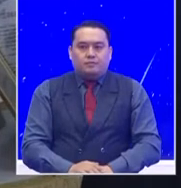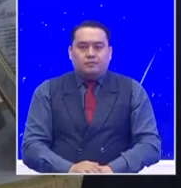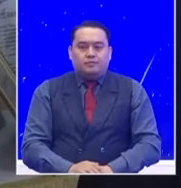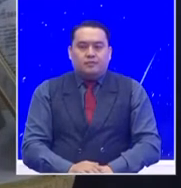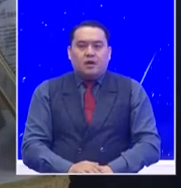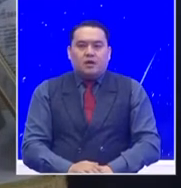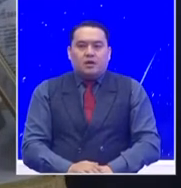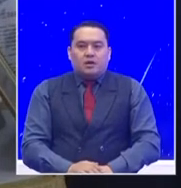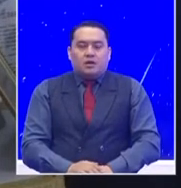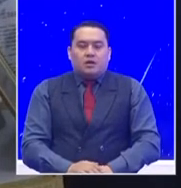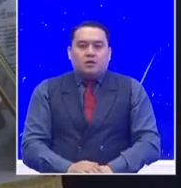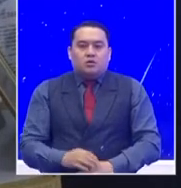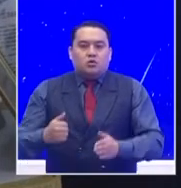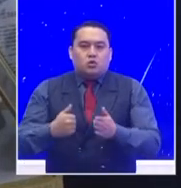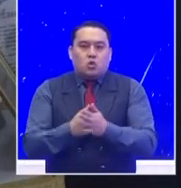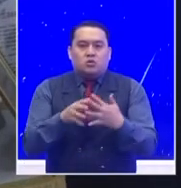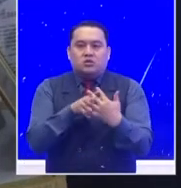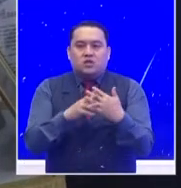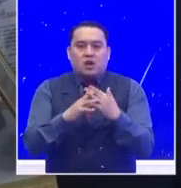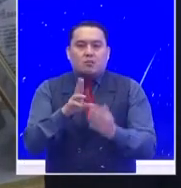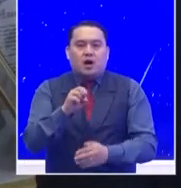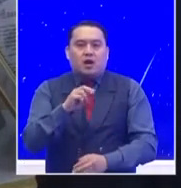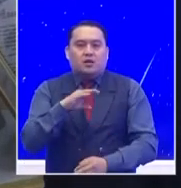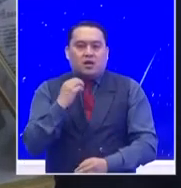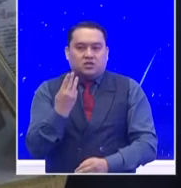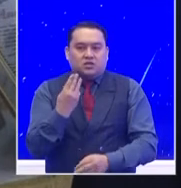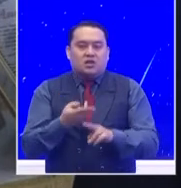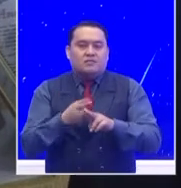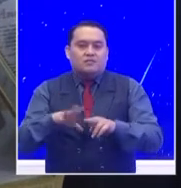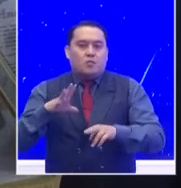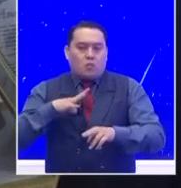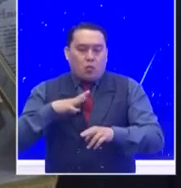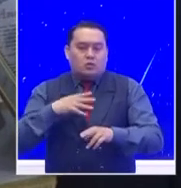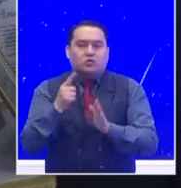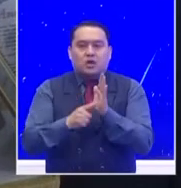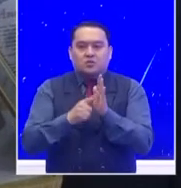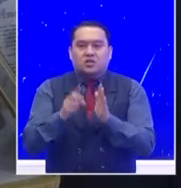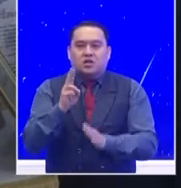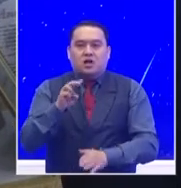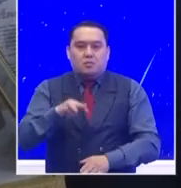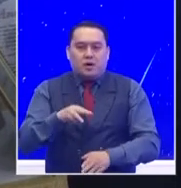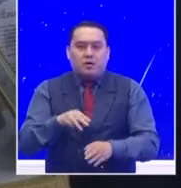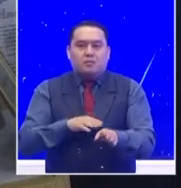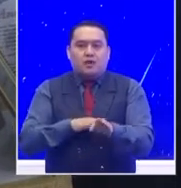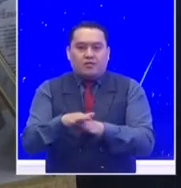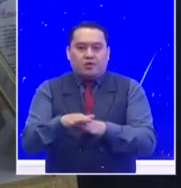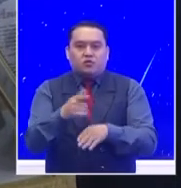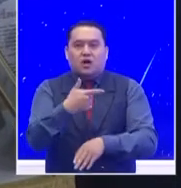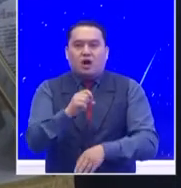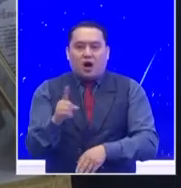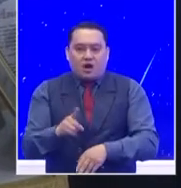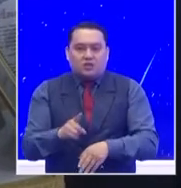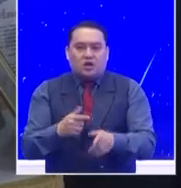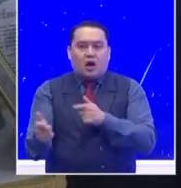С предгорья Малайсары до села Баканас на расстоянии общей протяженности более 70 километров уже проведена ветка газопровода